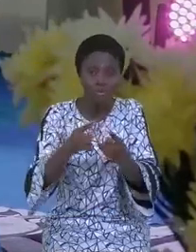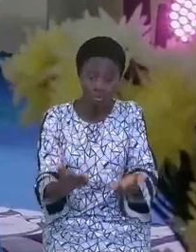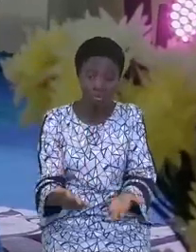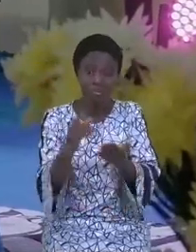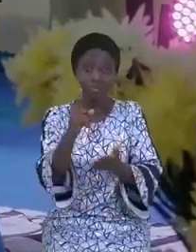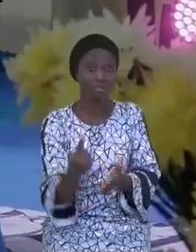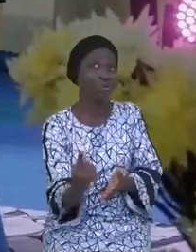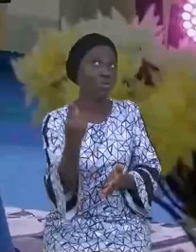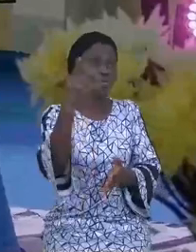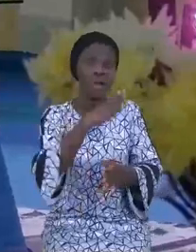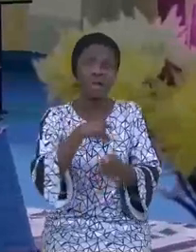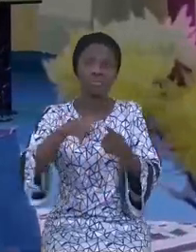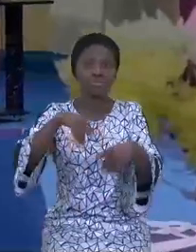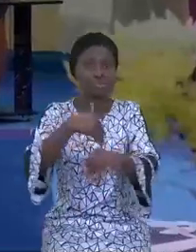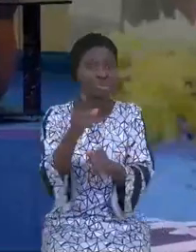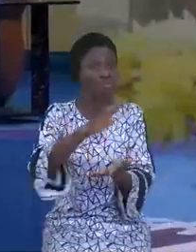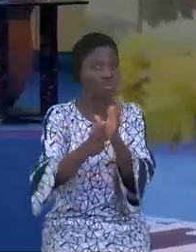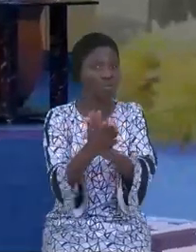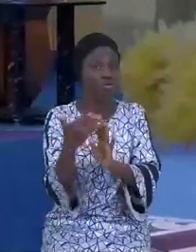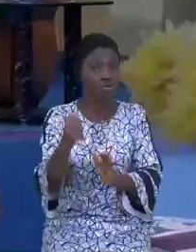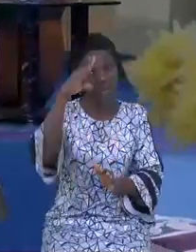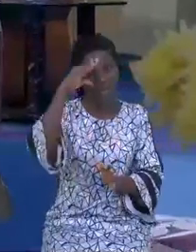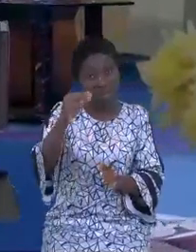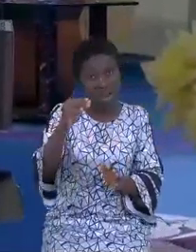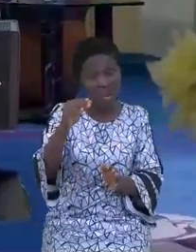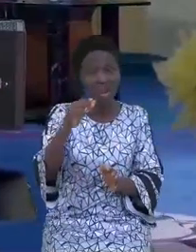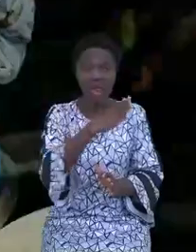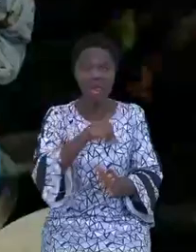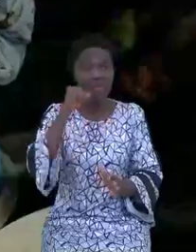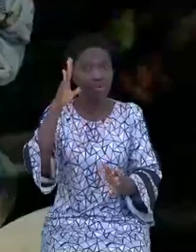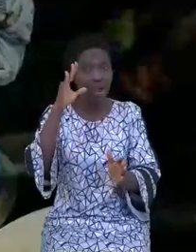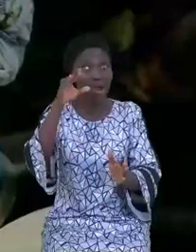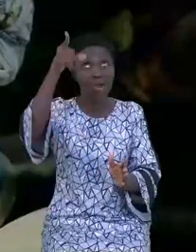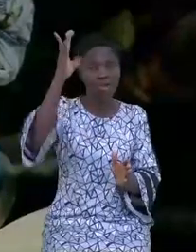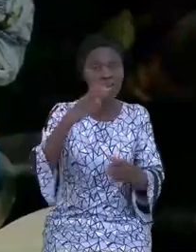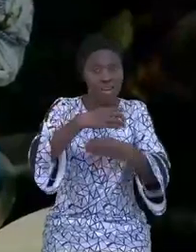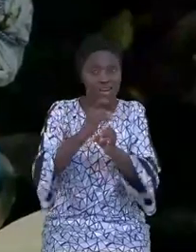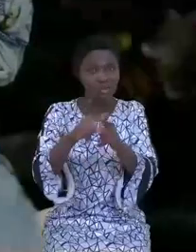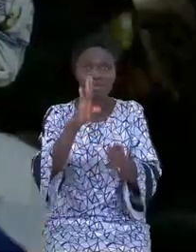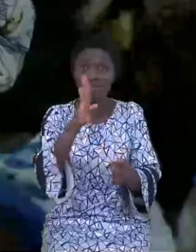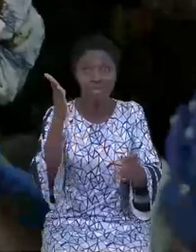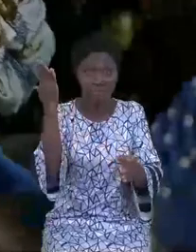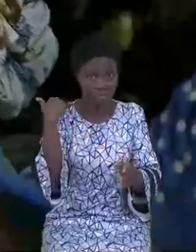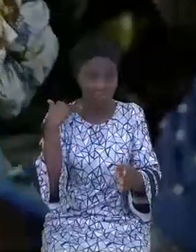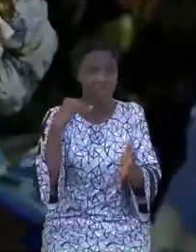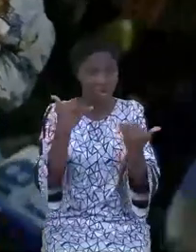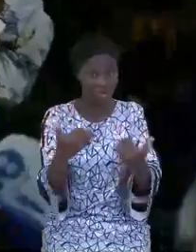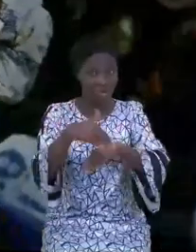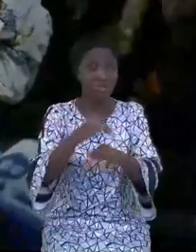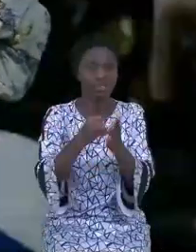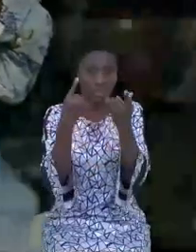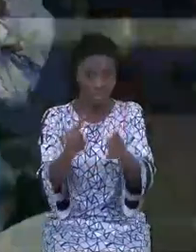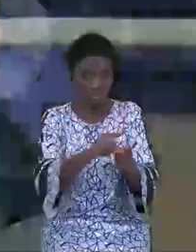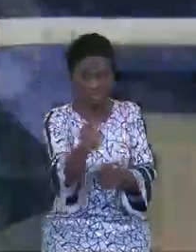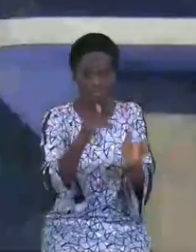et faire de toi l'homme, la femme pour lequel Dieu t'a créé. Ce soir, c'est ta soirée. Ça va t'arriver.